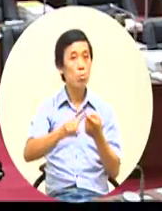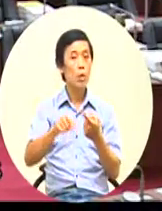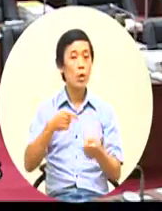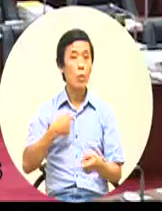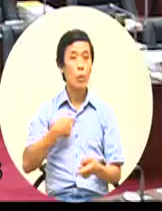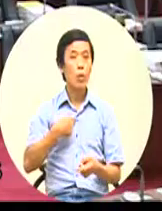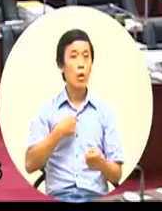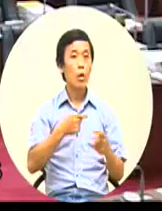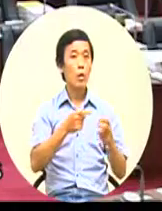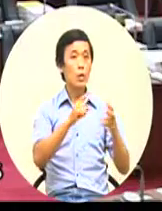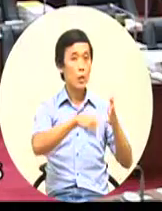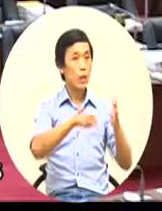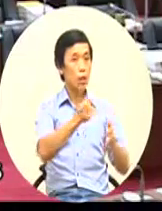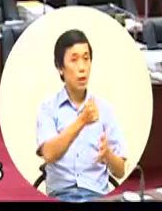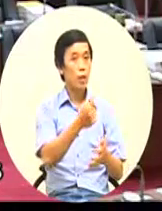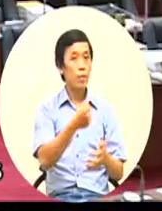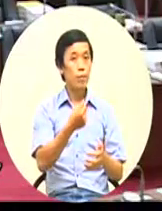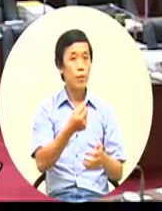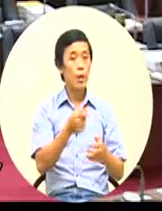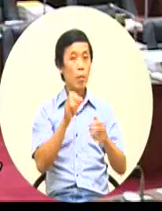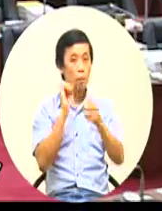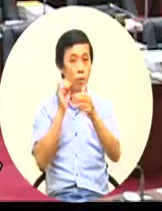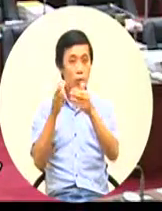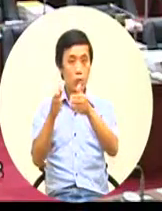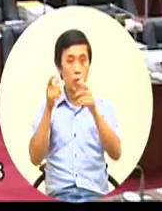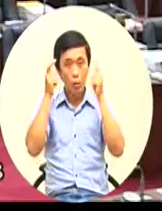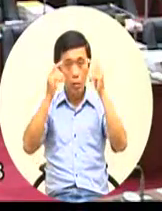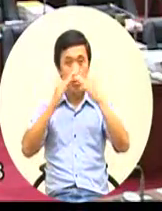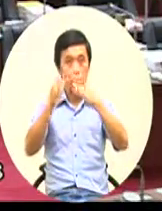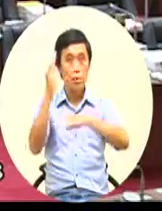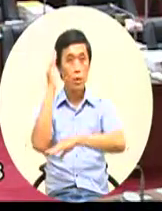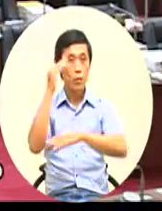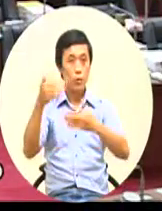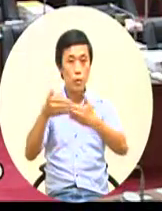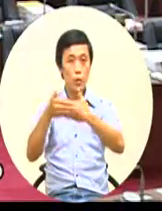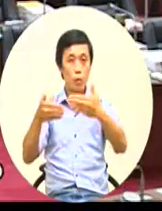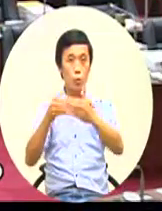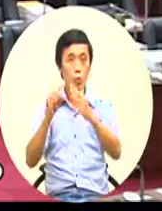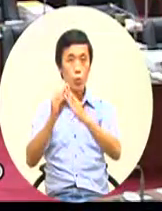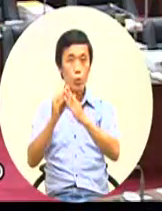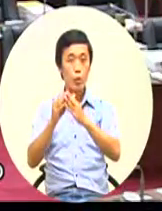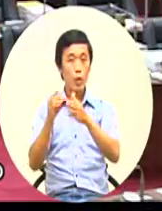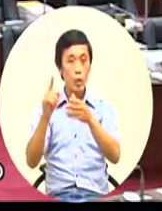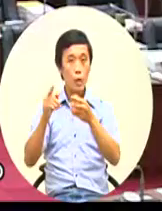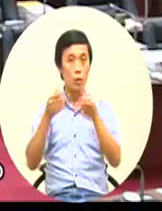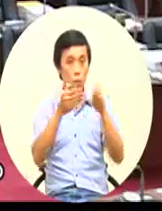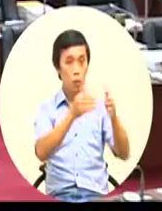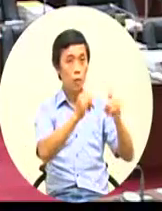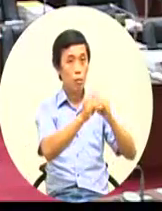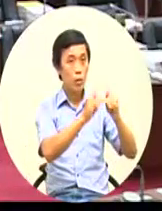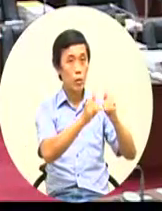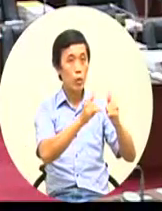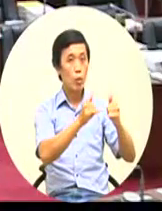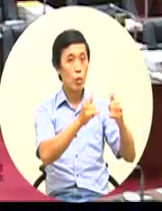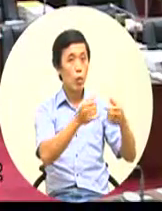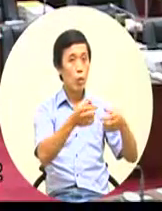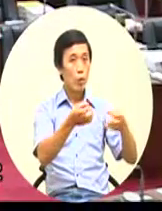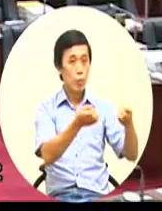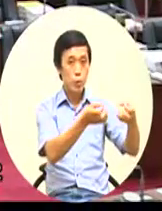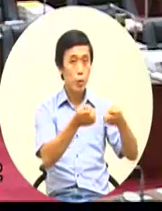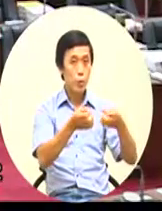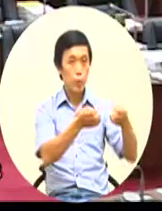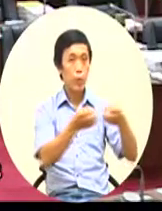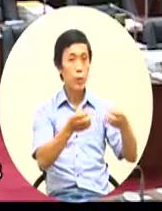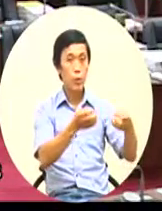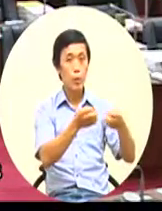这里很清楚告诉我们的高雄市政府交通局，跟民意沟通好，我们要怎么推动？这个东西